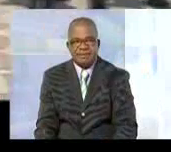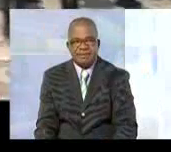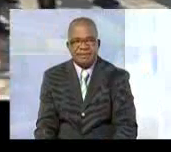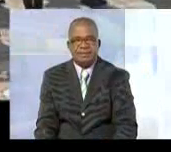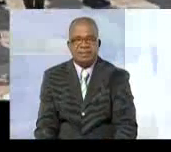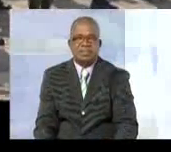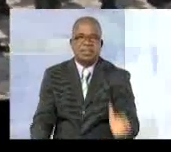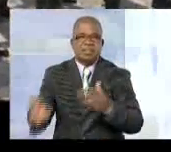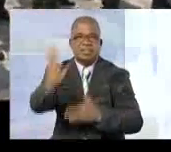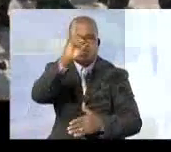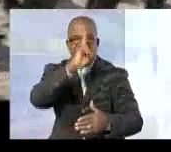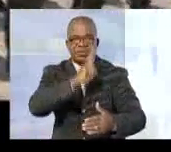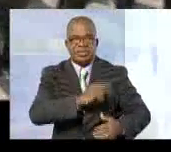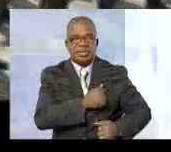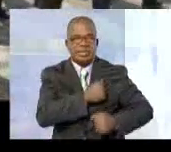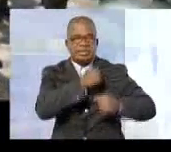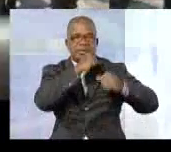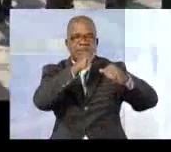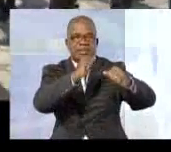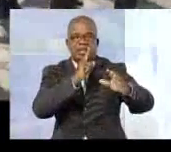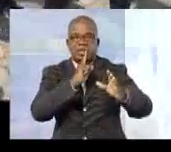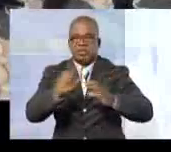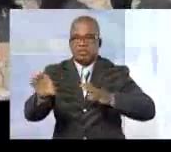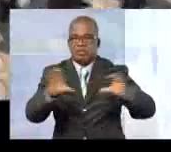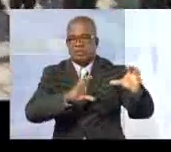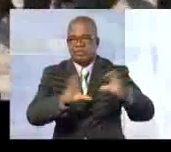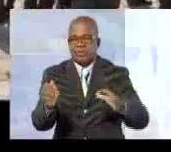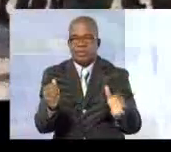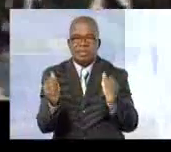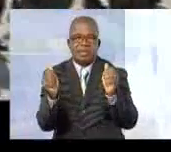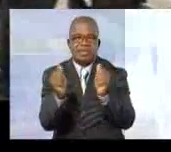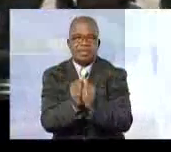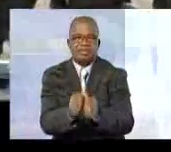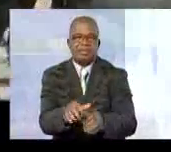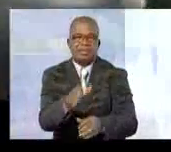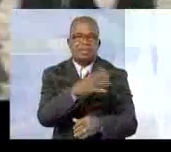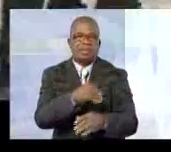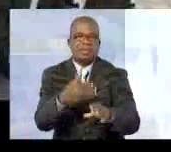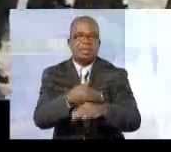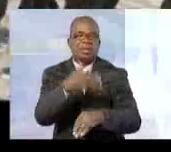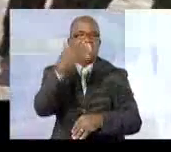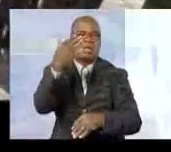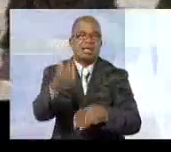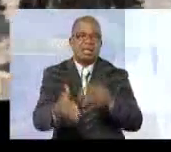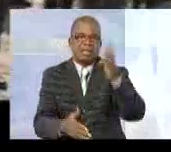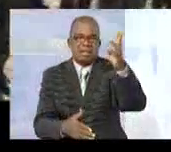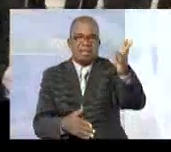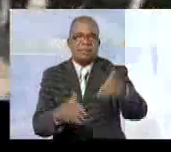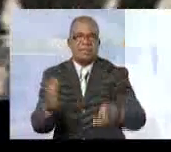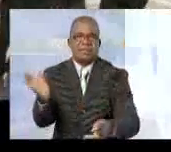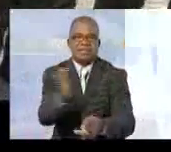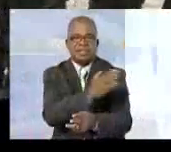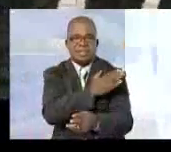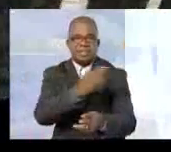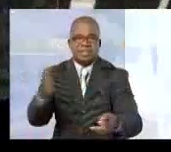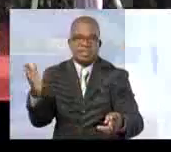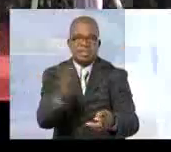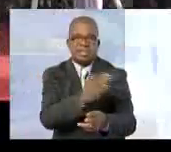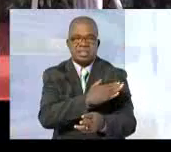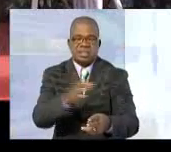Les honneurs militaires ont ensuite été rendus aux défunts avec l'exécution par la musique de la garde républicaine de l'hymne